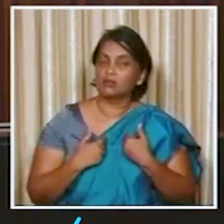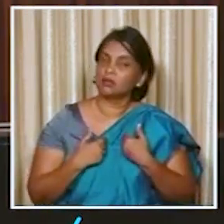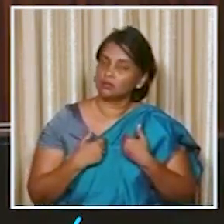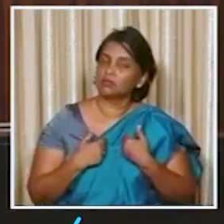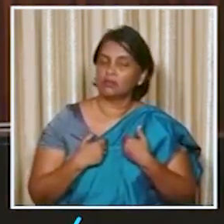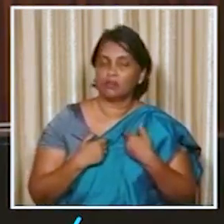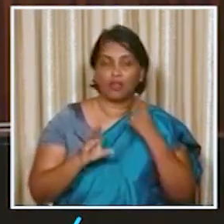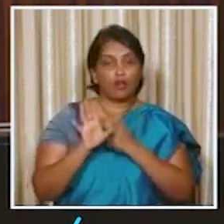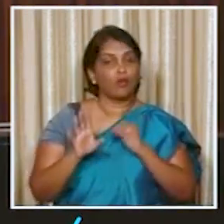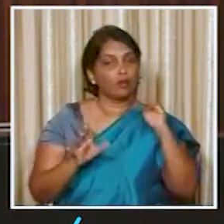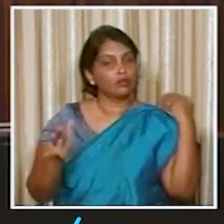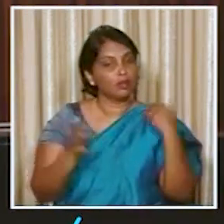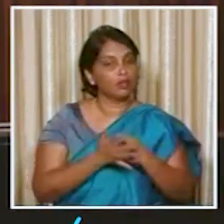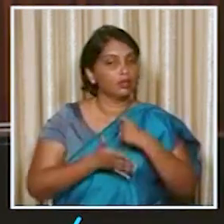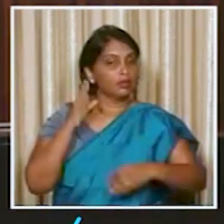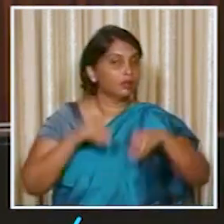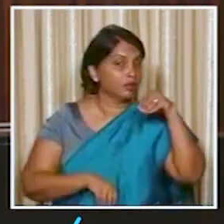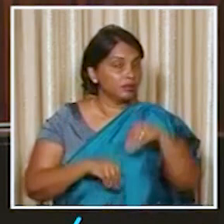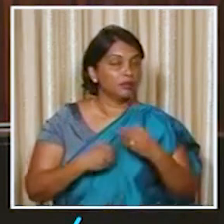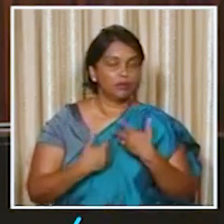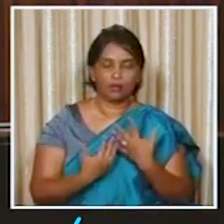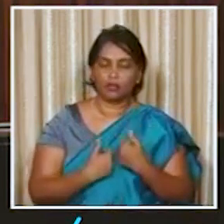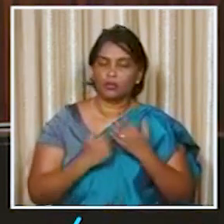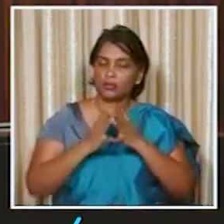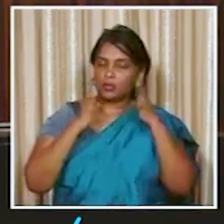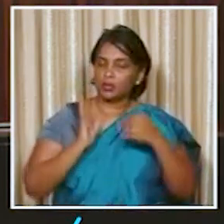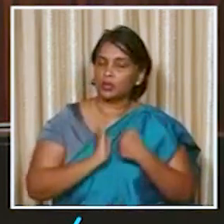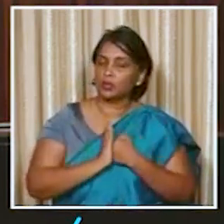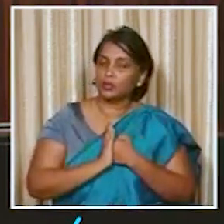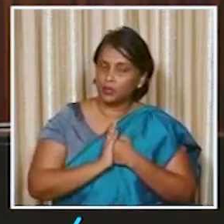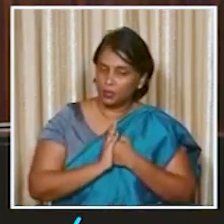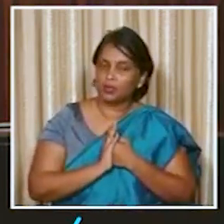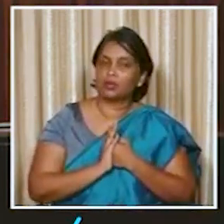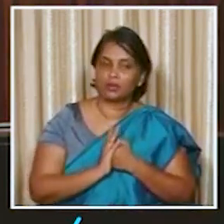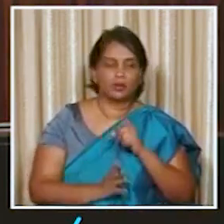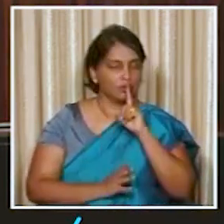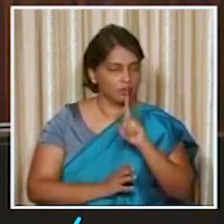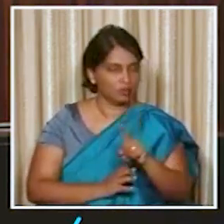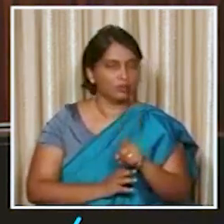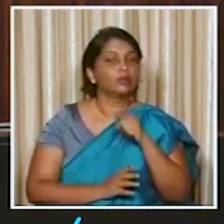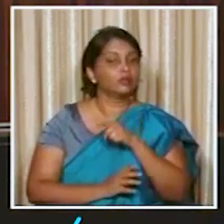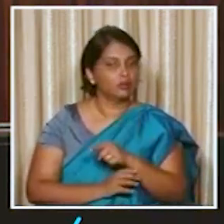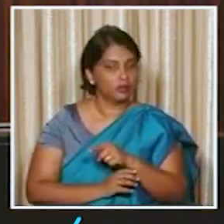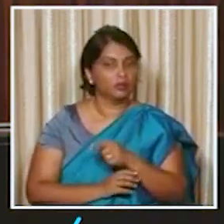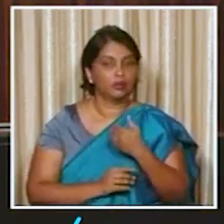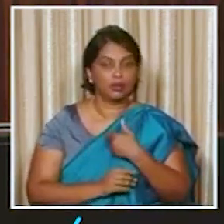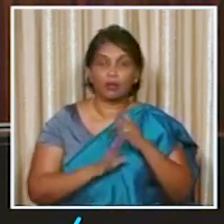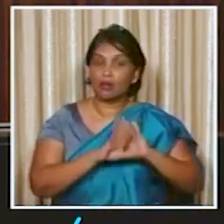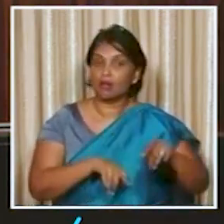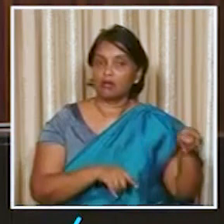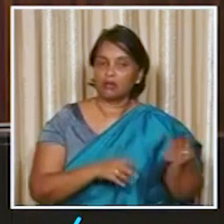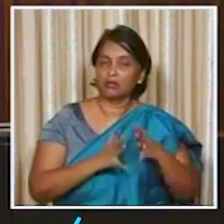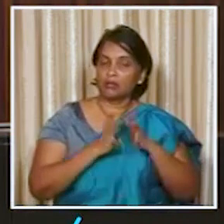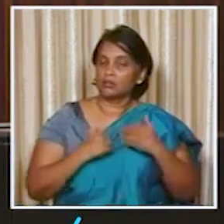මාගේ දශක 4ක අධික දේශපාලන දිවිය මාලද විශාලම ගෞරවය ලෙස සලකන අතර එය මගේ දරුවන් වෙනුවෙන්